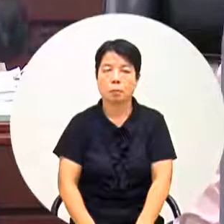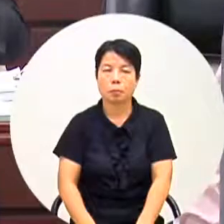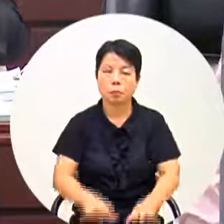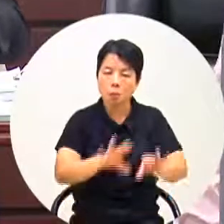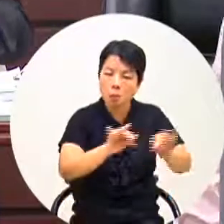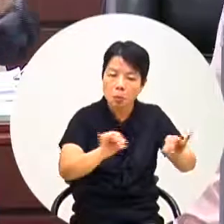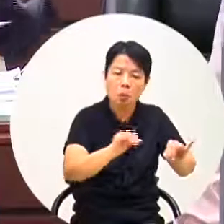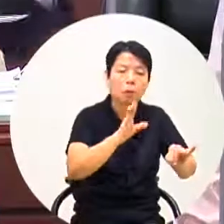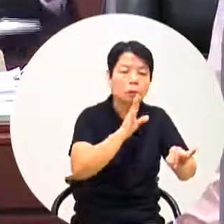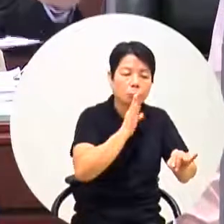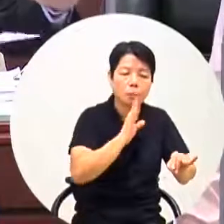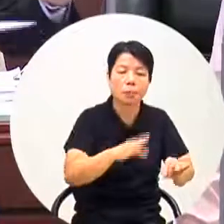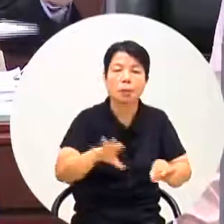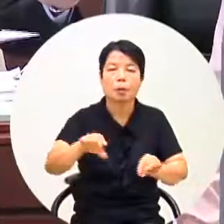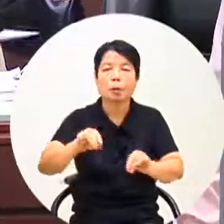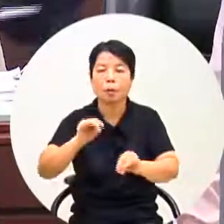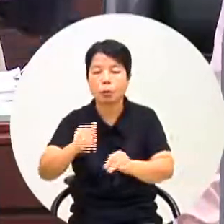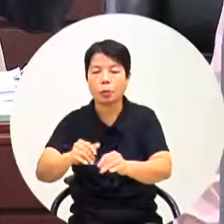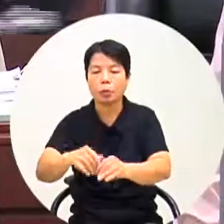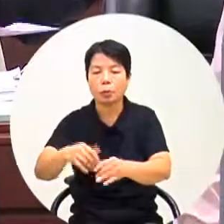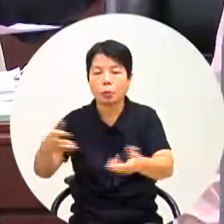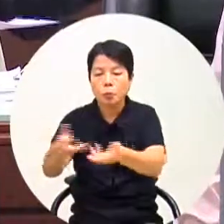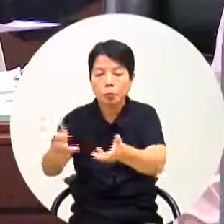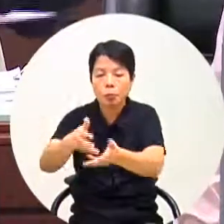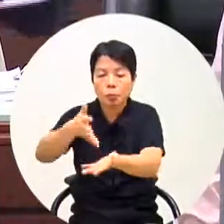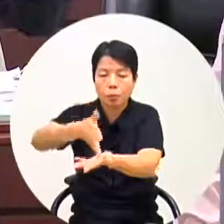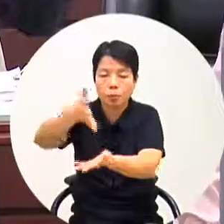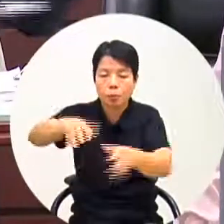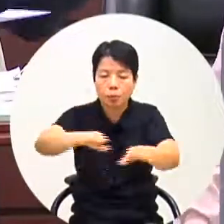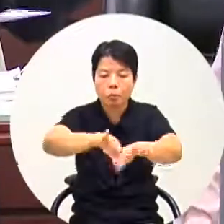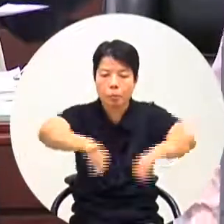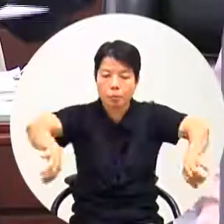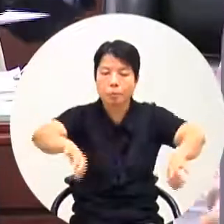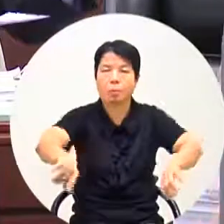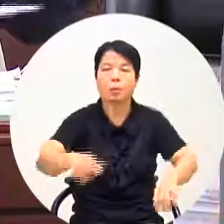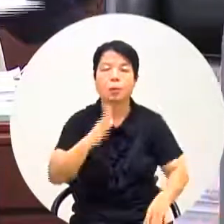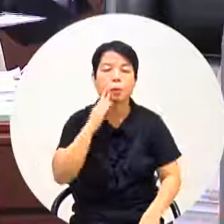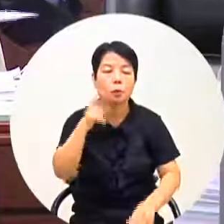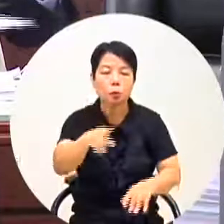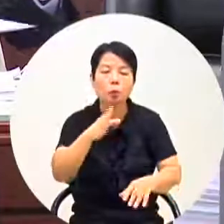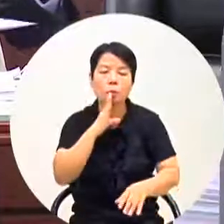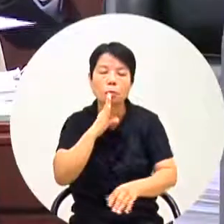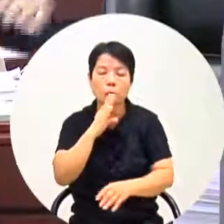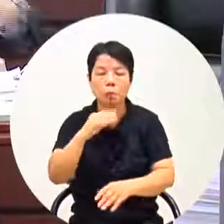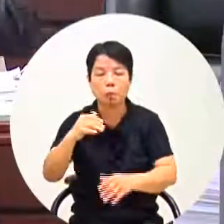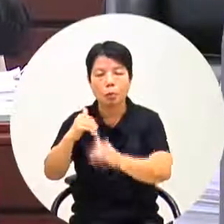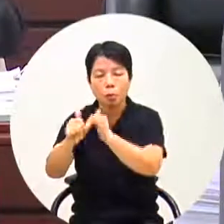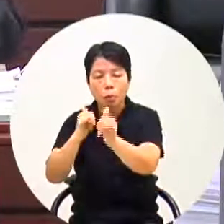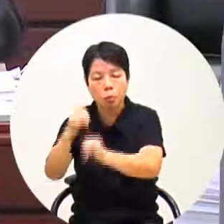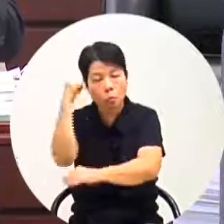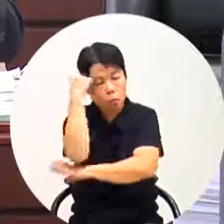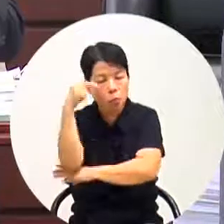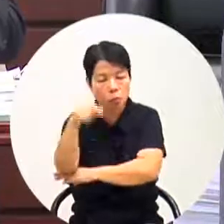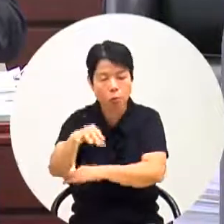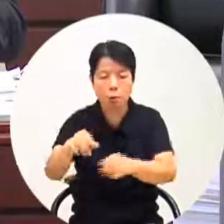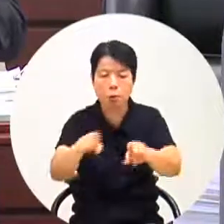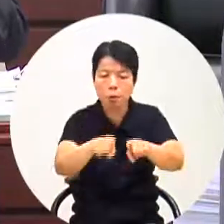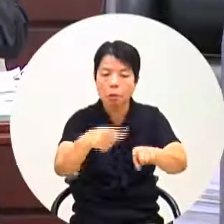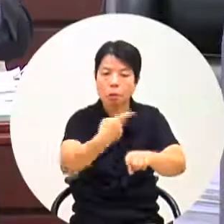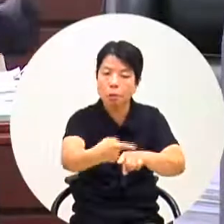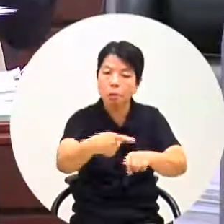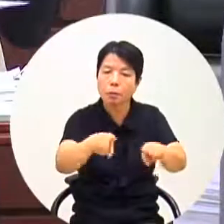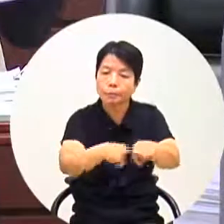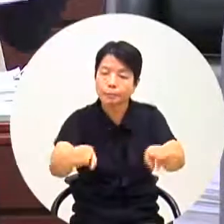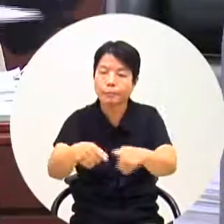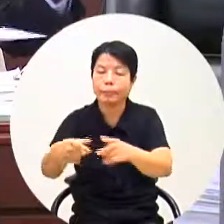土地是土地，建物是建物。那在这边跟议员说明，就是土地就是你是住商地区，土地是一坪换一坪，那建筑物的部分就是